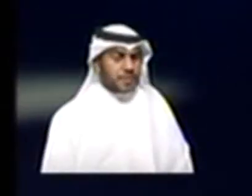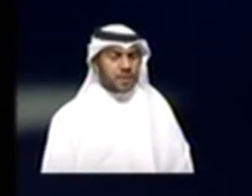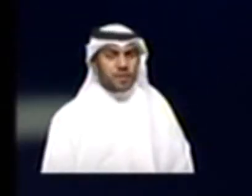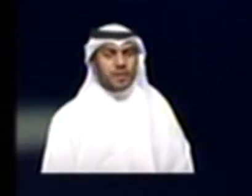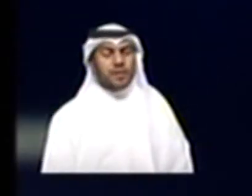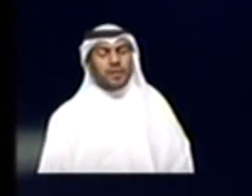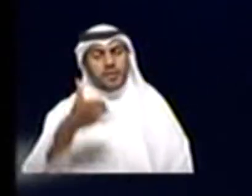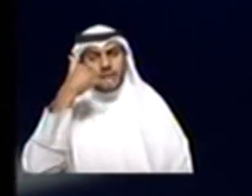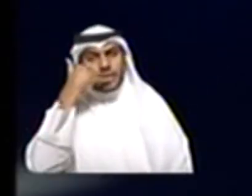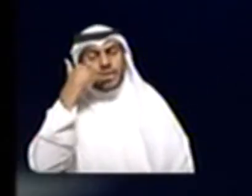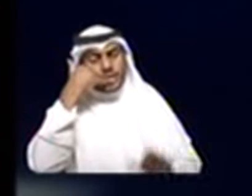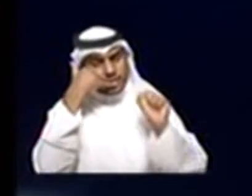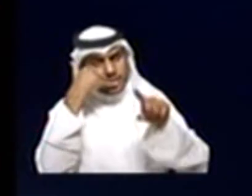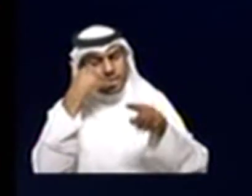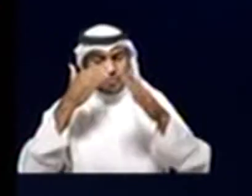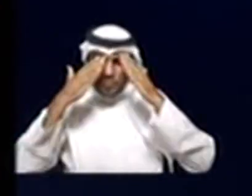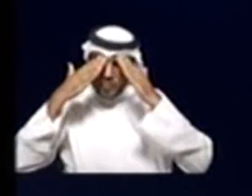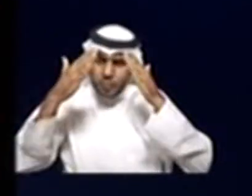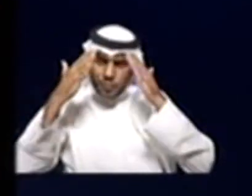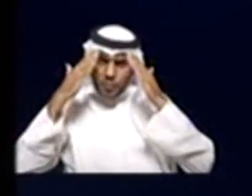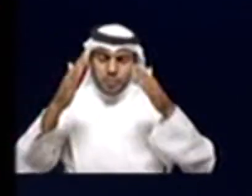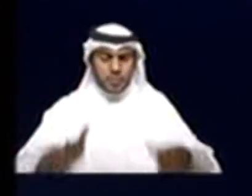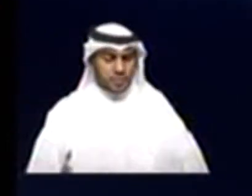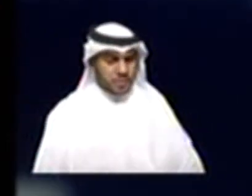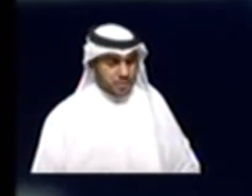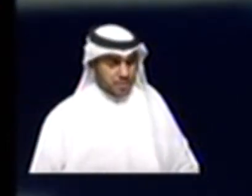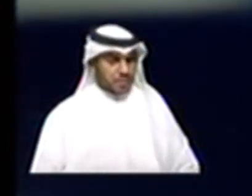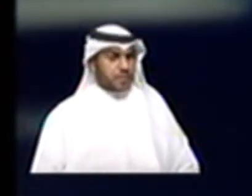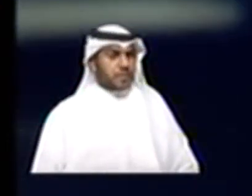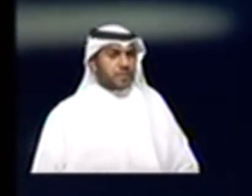داليا الكومي مراسلة تلفزيون دولة الكويت، شكرا جزيلا لك، كنت معنا من واشنطن.